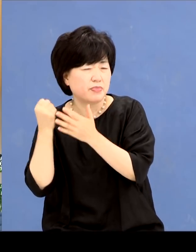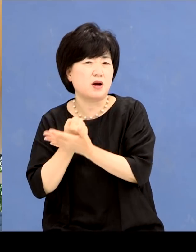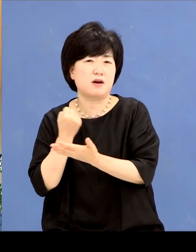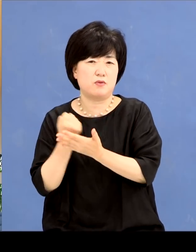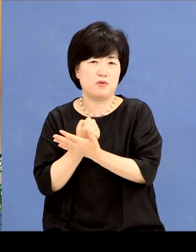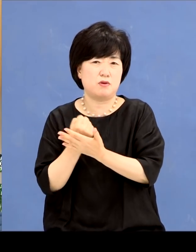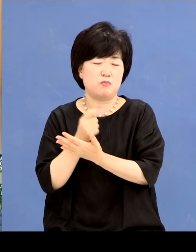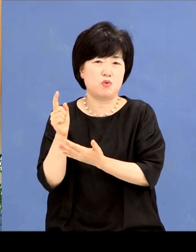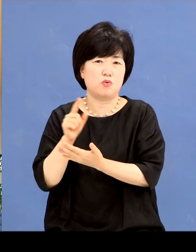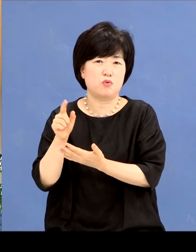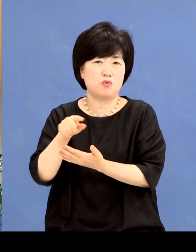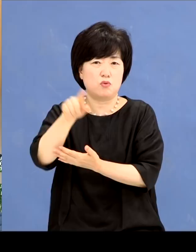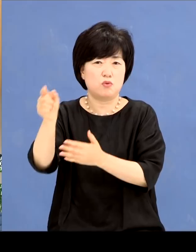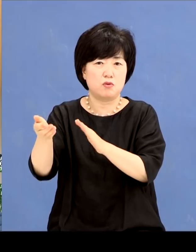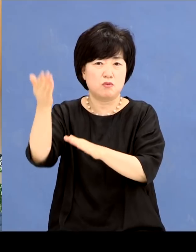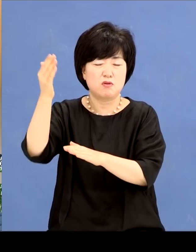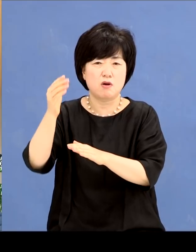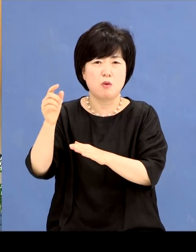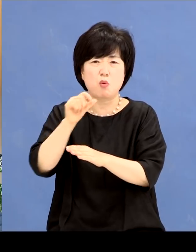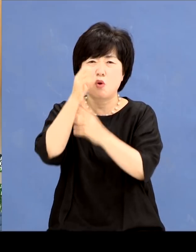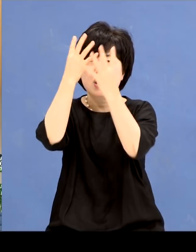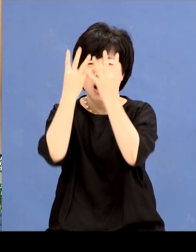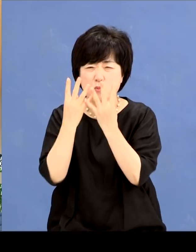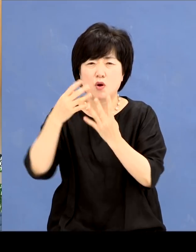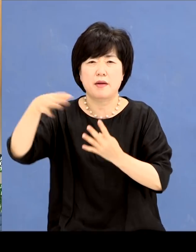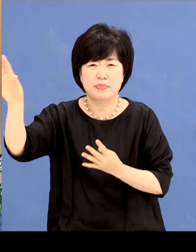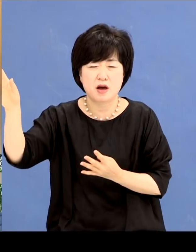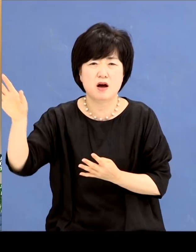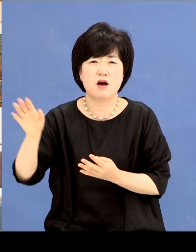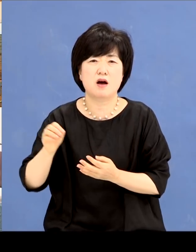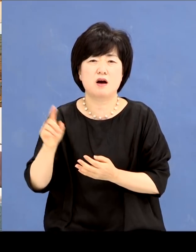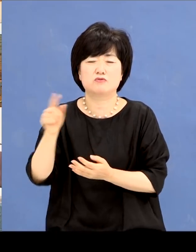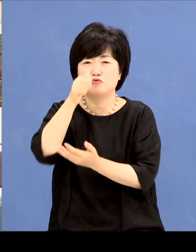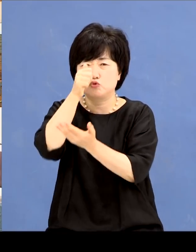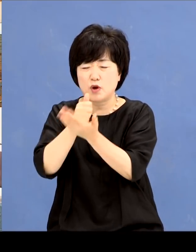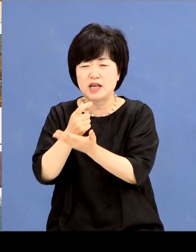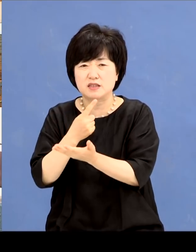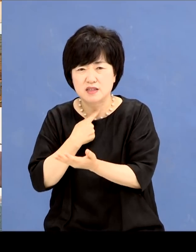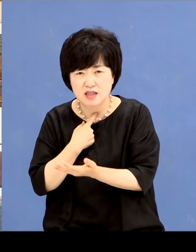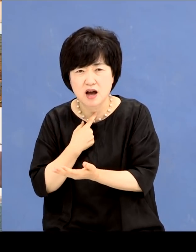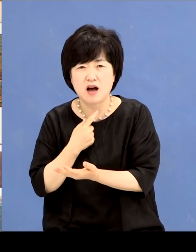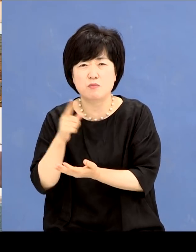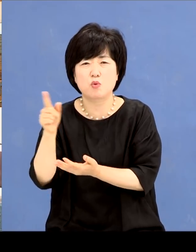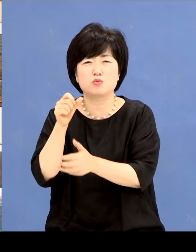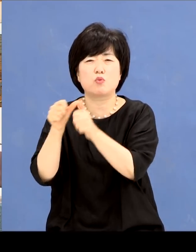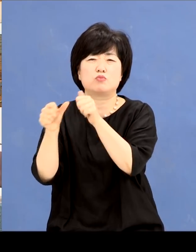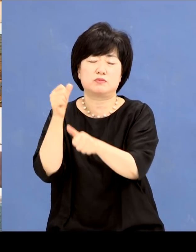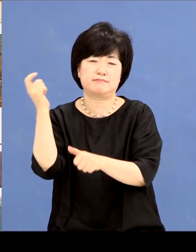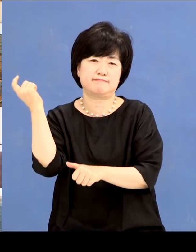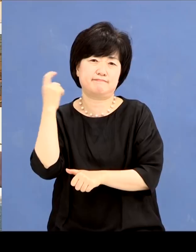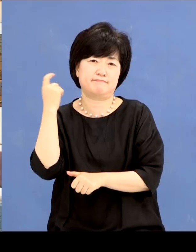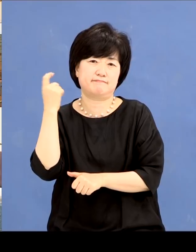같은 경우에는 거의 뭐 누구는 교도소에 갔다더라, 누구는 뭐 범죄자가 됐다더라, 뭐